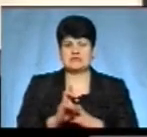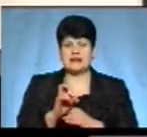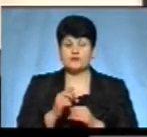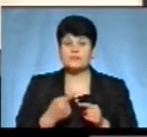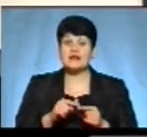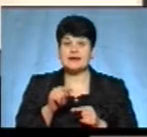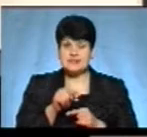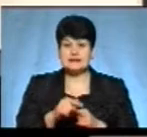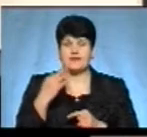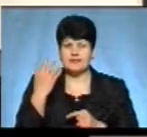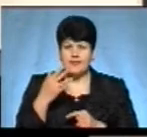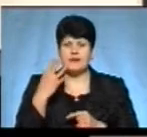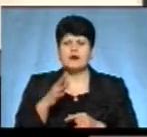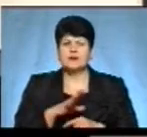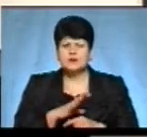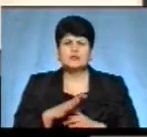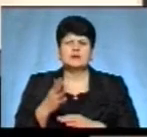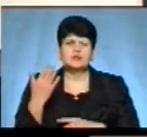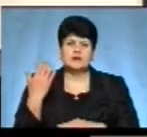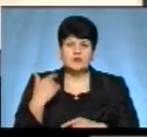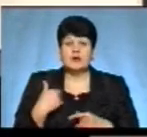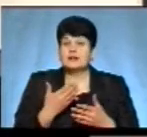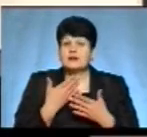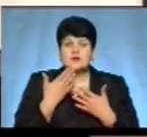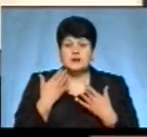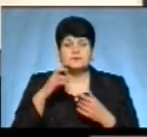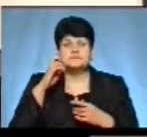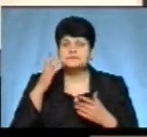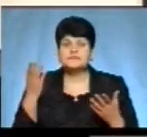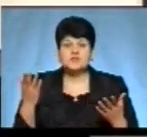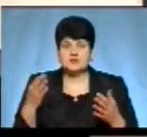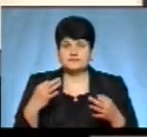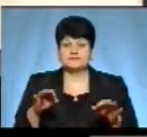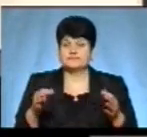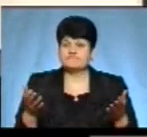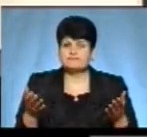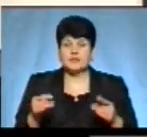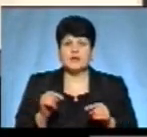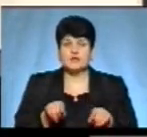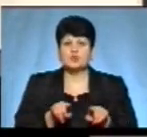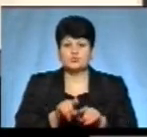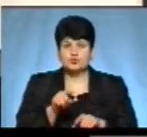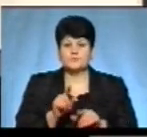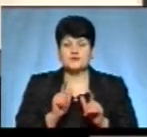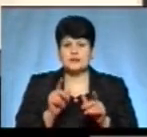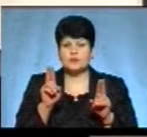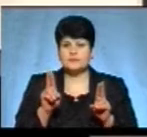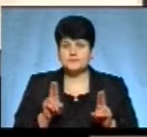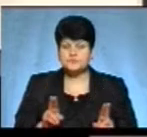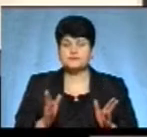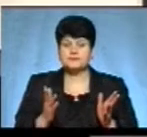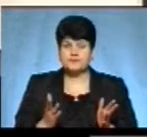ідея жила в церкві, але ми не мали державності. І тому, згідно канонів,